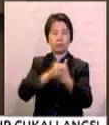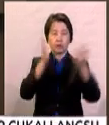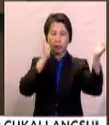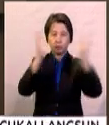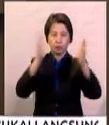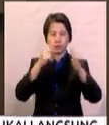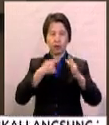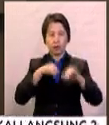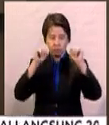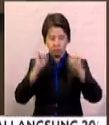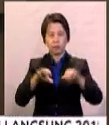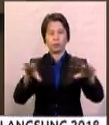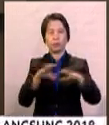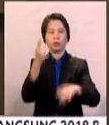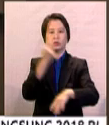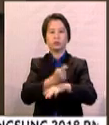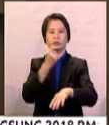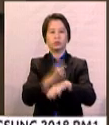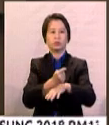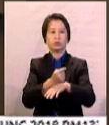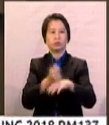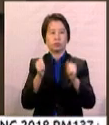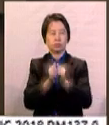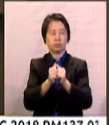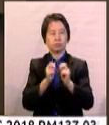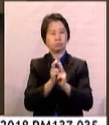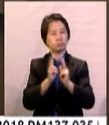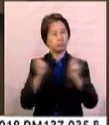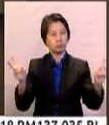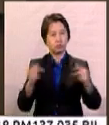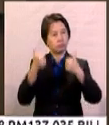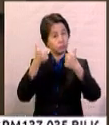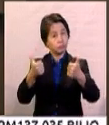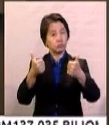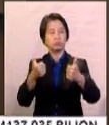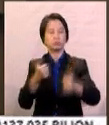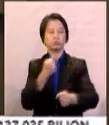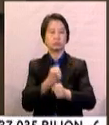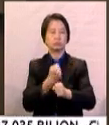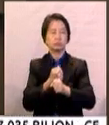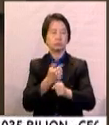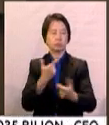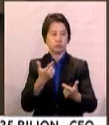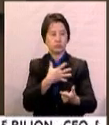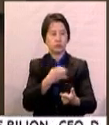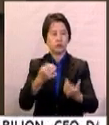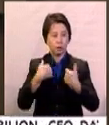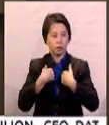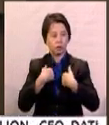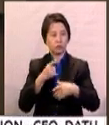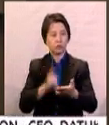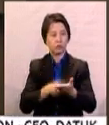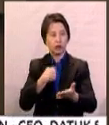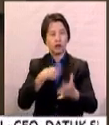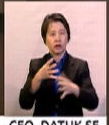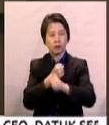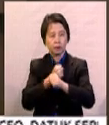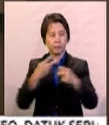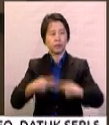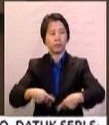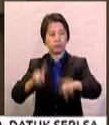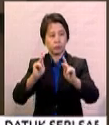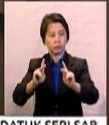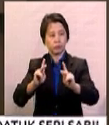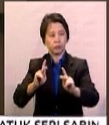menjalani tugas-tugas saya dengan begitu cemerlang. Ingatkan ada ketika saya dapat peluang